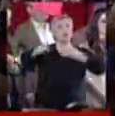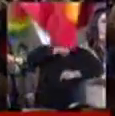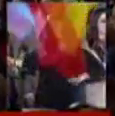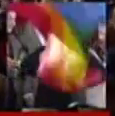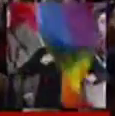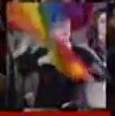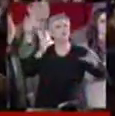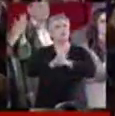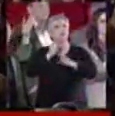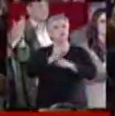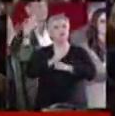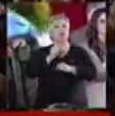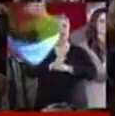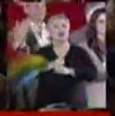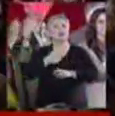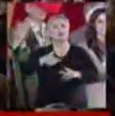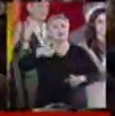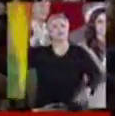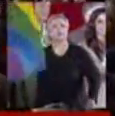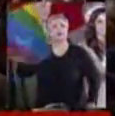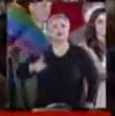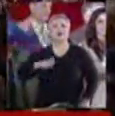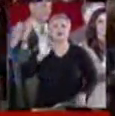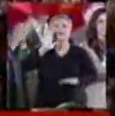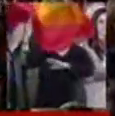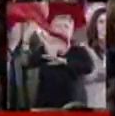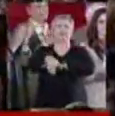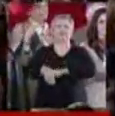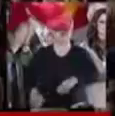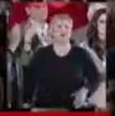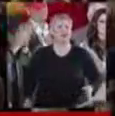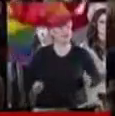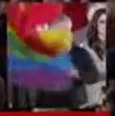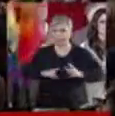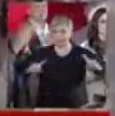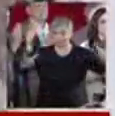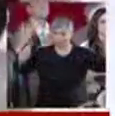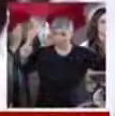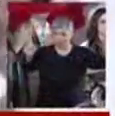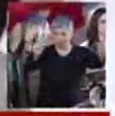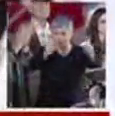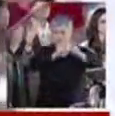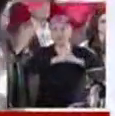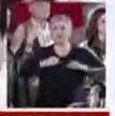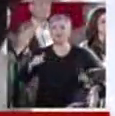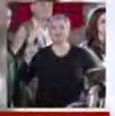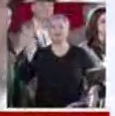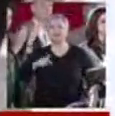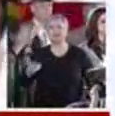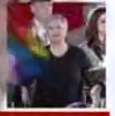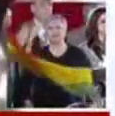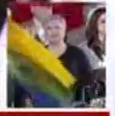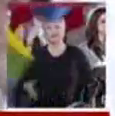διάστημα η dream team μαζί με όλους εσάς να οργώσουμε την ελλάδα με το γνωστό